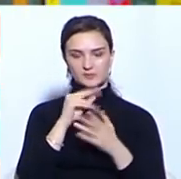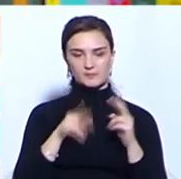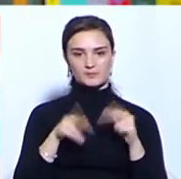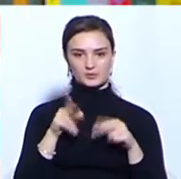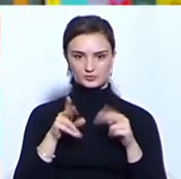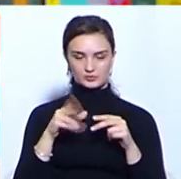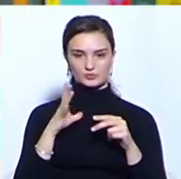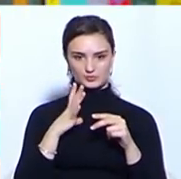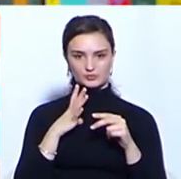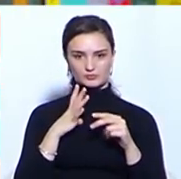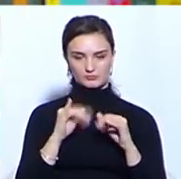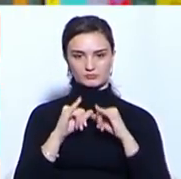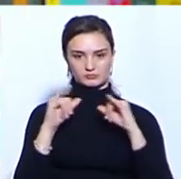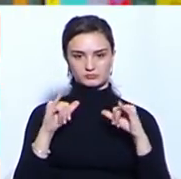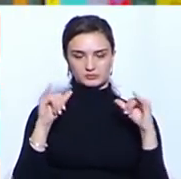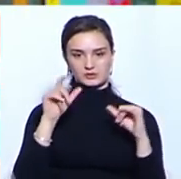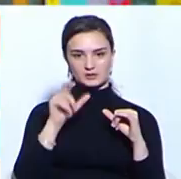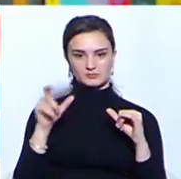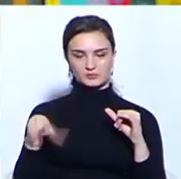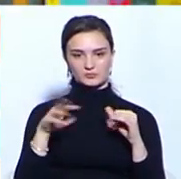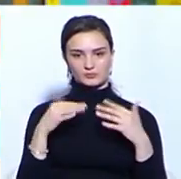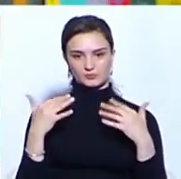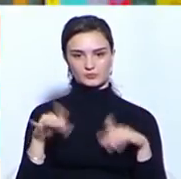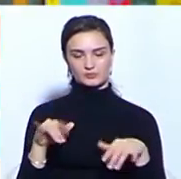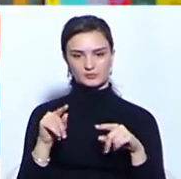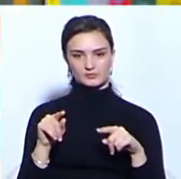ოპერაციების მასშტაბი იზრდებოდა, ადამიანები უფრო